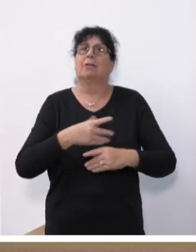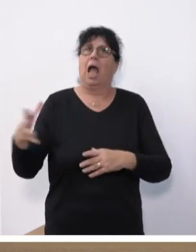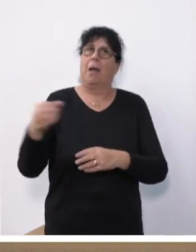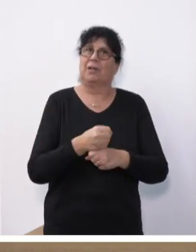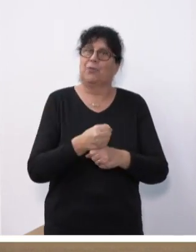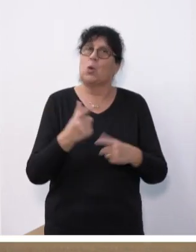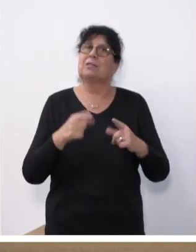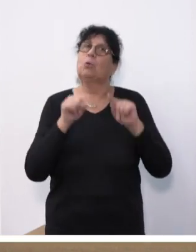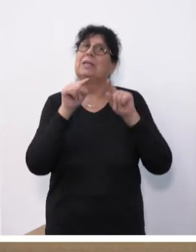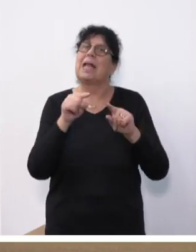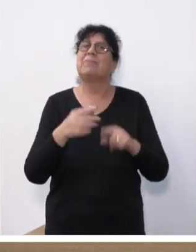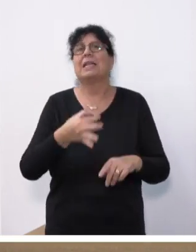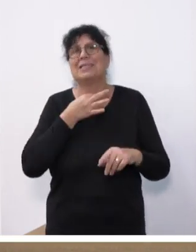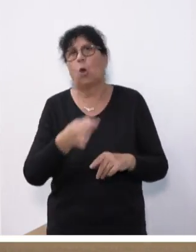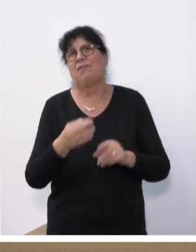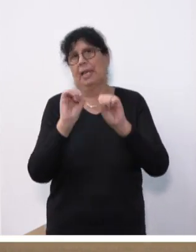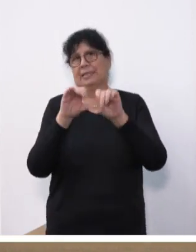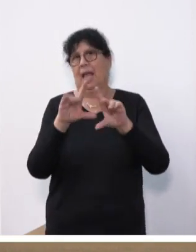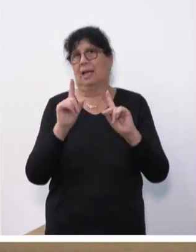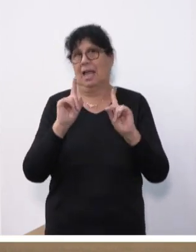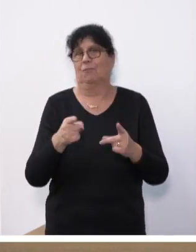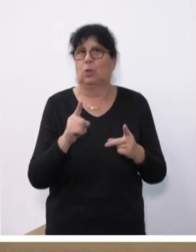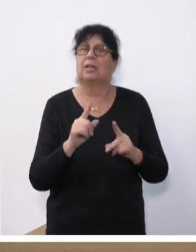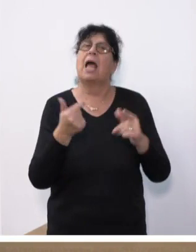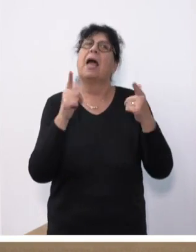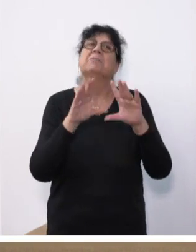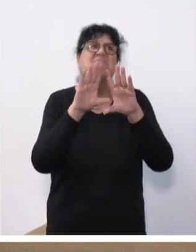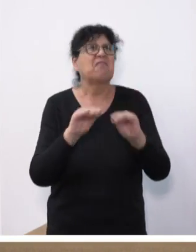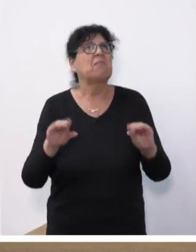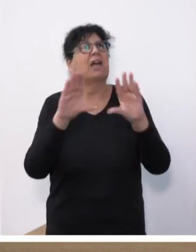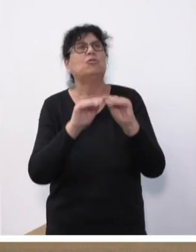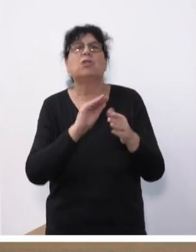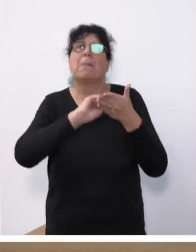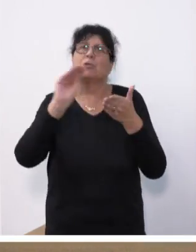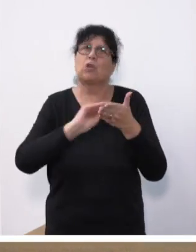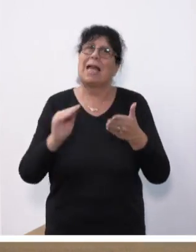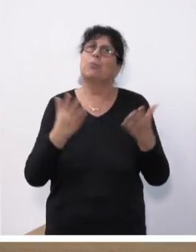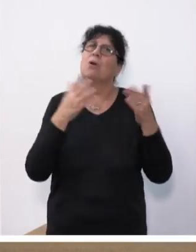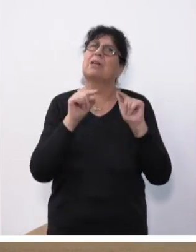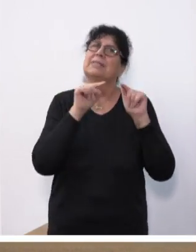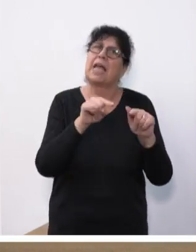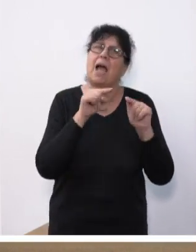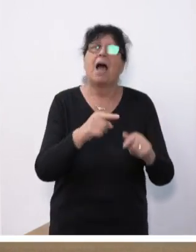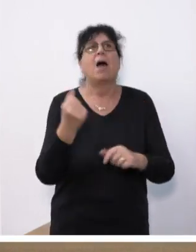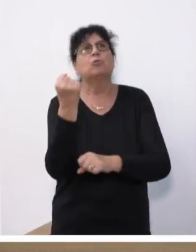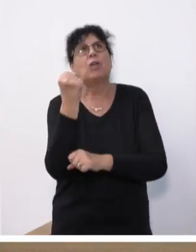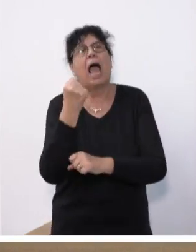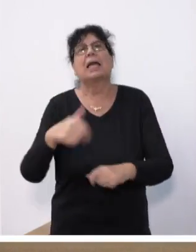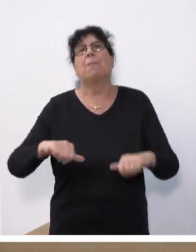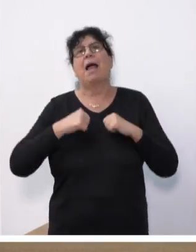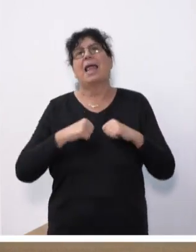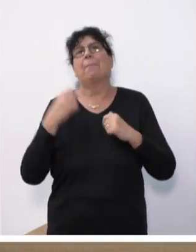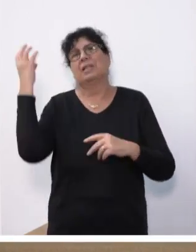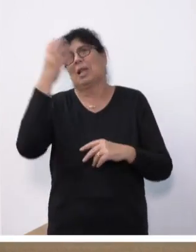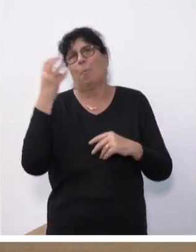das Nötigste beigebracht wurde. Eine sehr milde Beschreibung, was Lawrence stark und ein Leben lang traumatisierte.